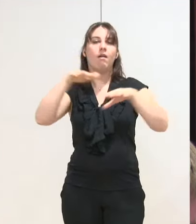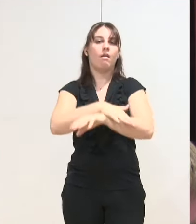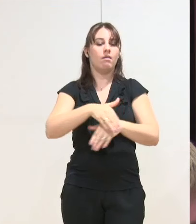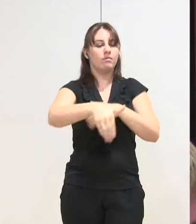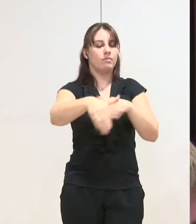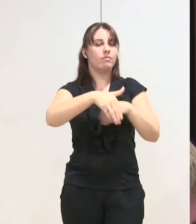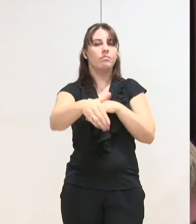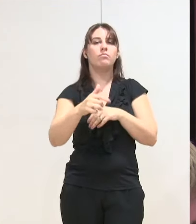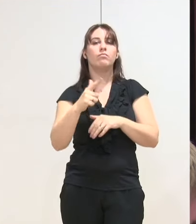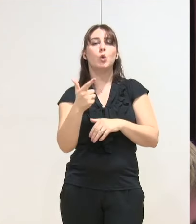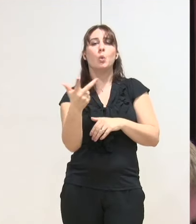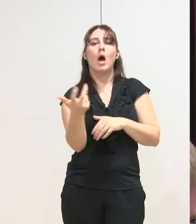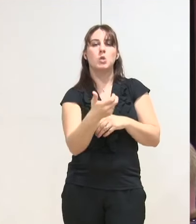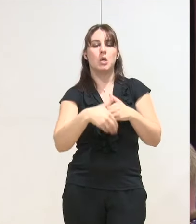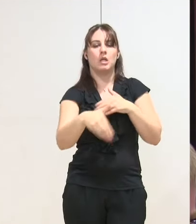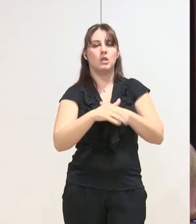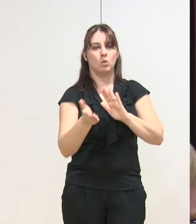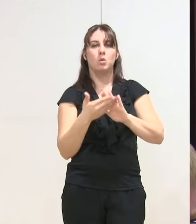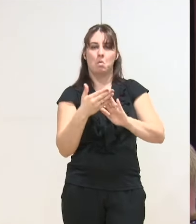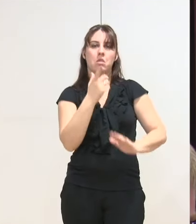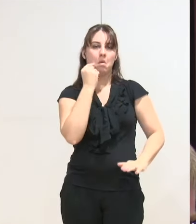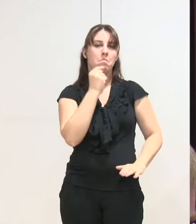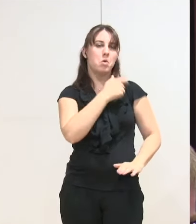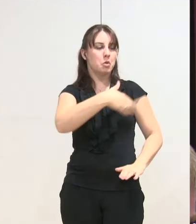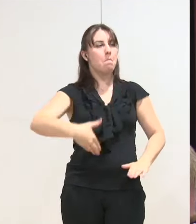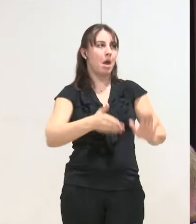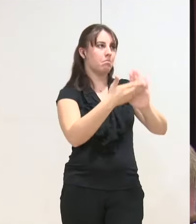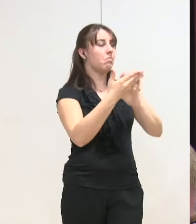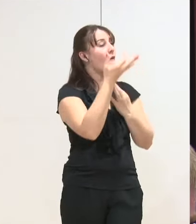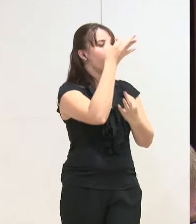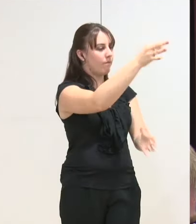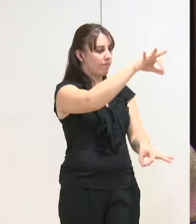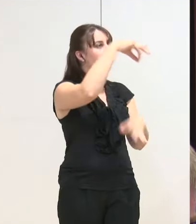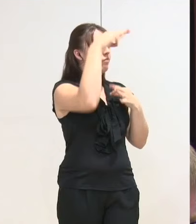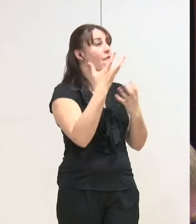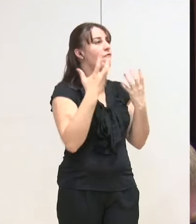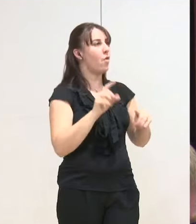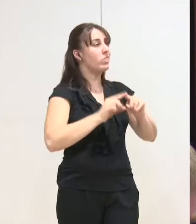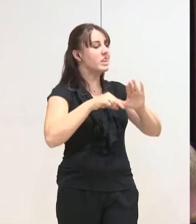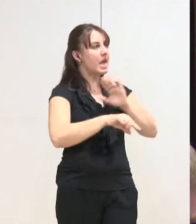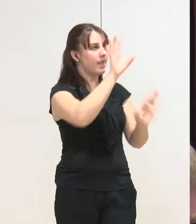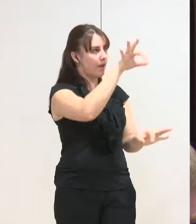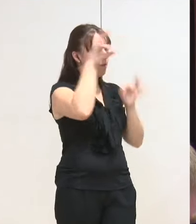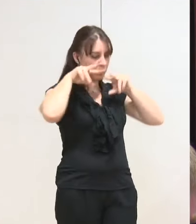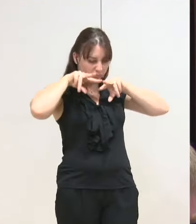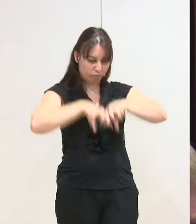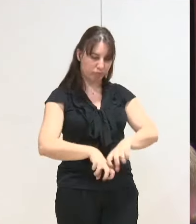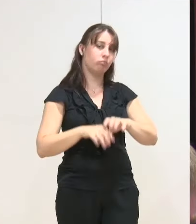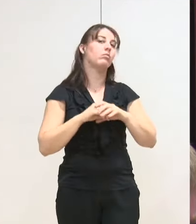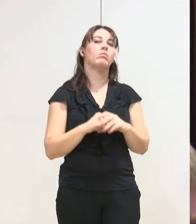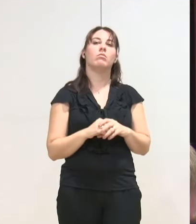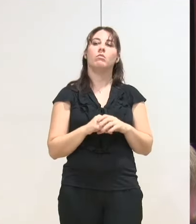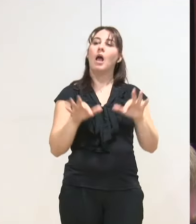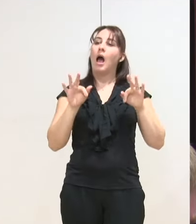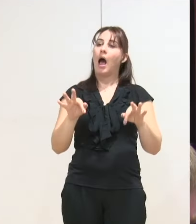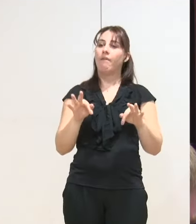viennent des demandes précises à Monsieur le Maire d'obtention des détails des dépenses pour que que nous puissions le regarder les dépenses de réception c'est